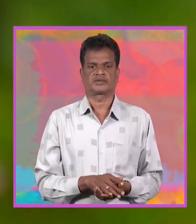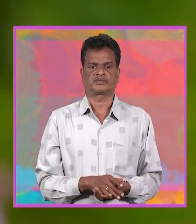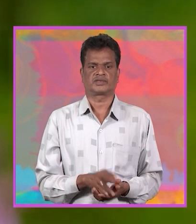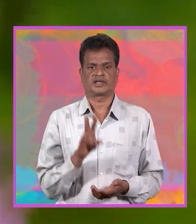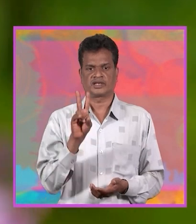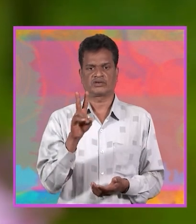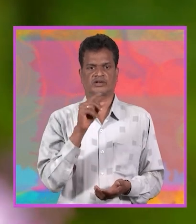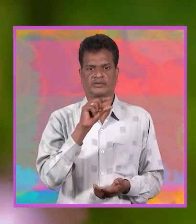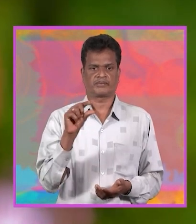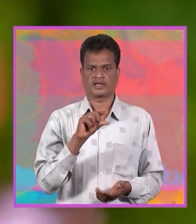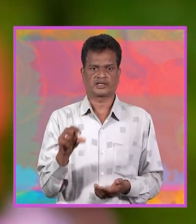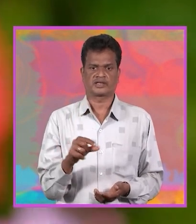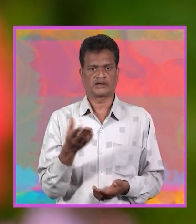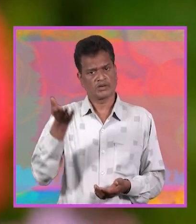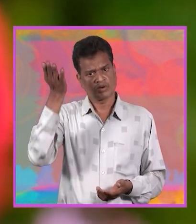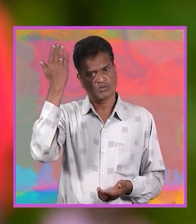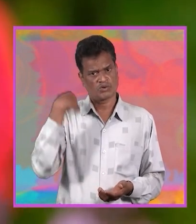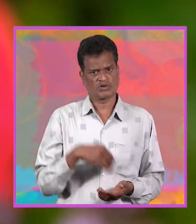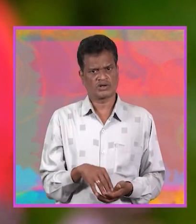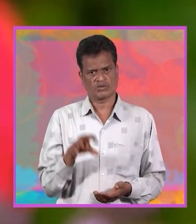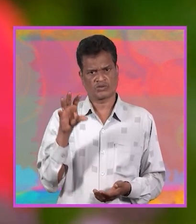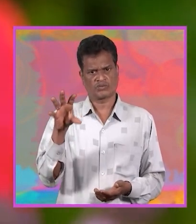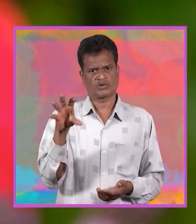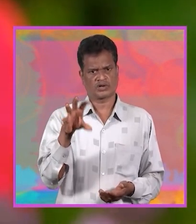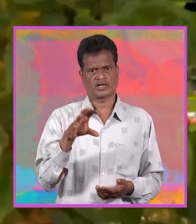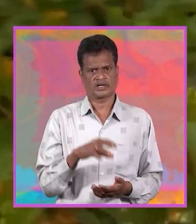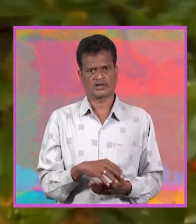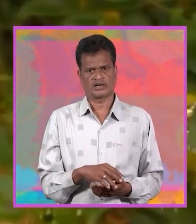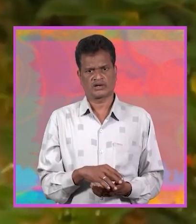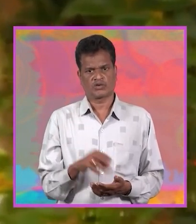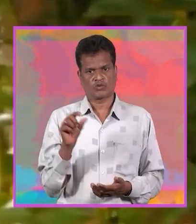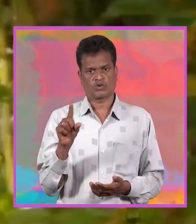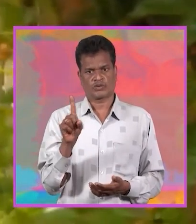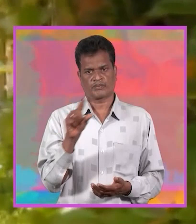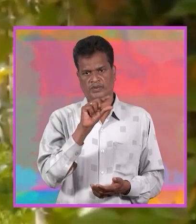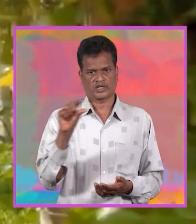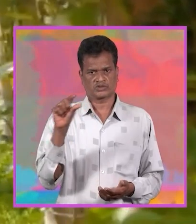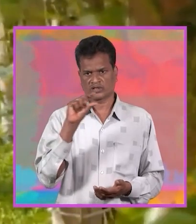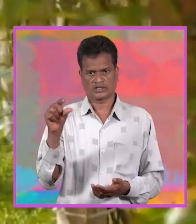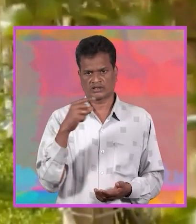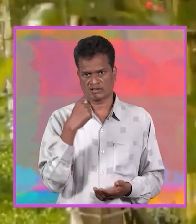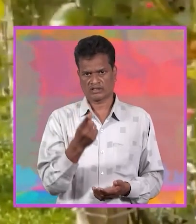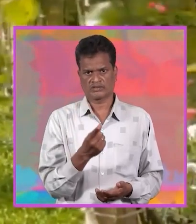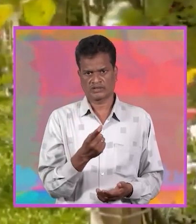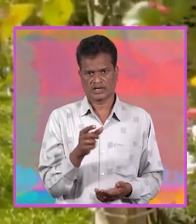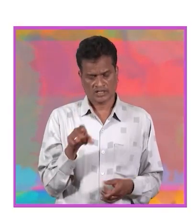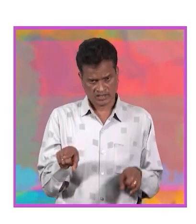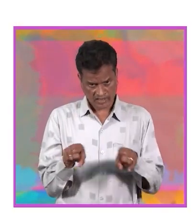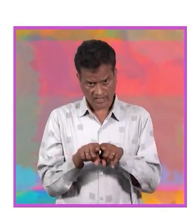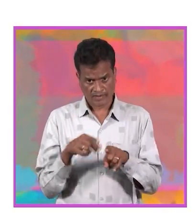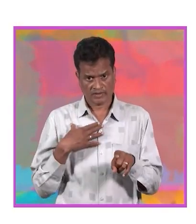முன்னோர்கள் ஒரு பொருளை ஒரு பெயரை சொல்லி அழைத்திருப்பார்கள். நாமும் இப்பொழுது அதே பெயரை சொல்லி தான்